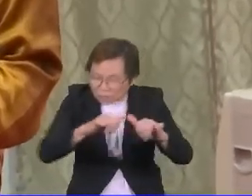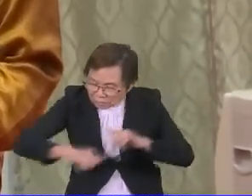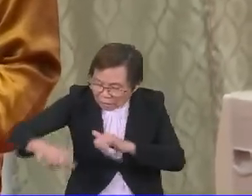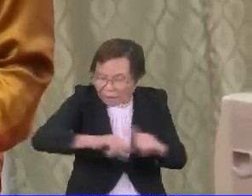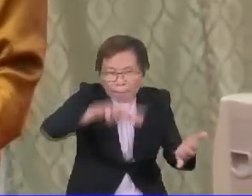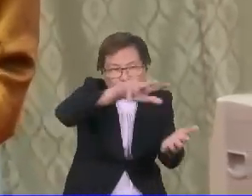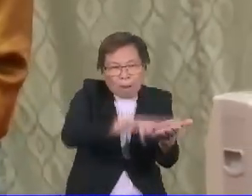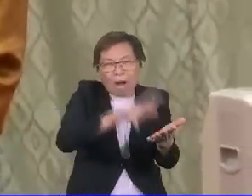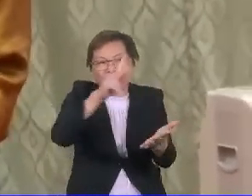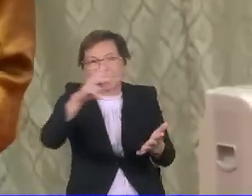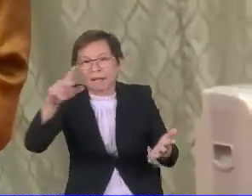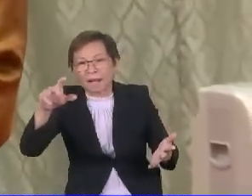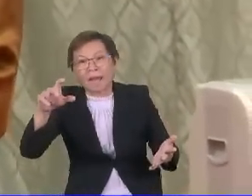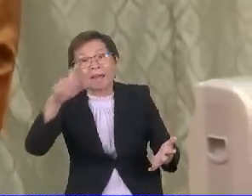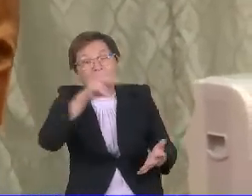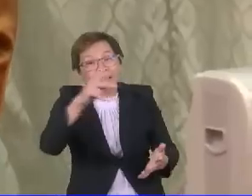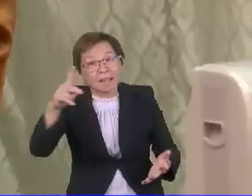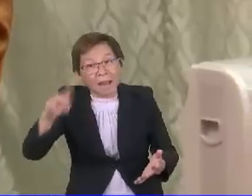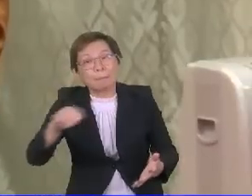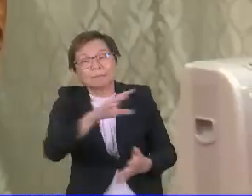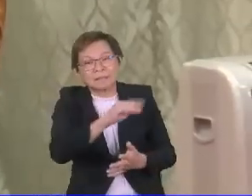kemudian kesehatan dan halal zakim